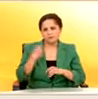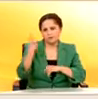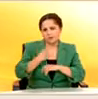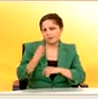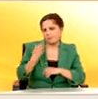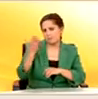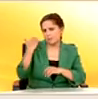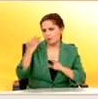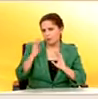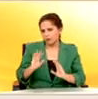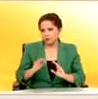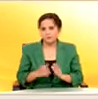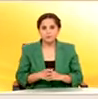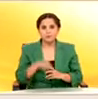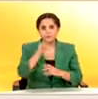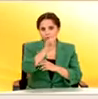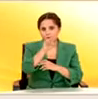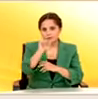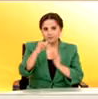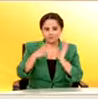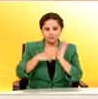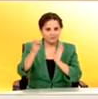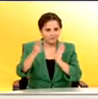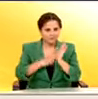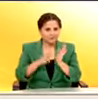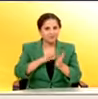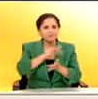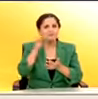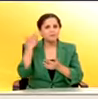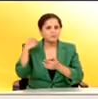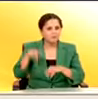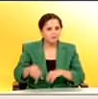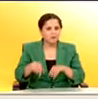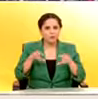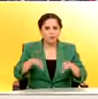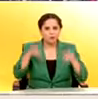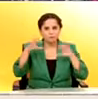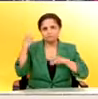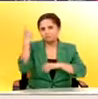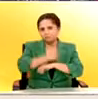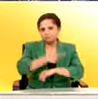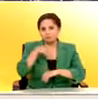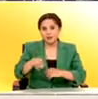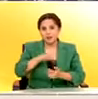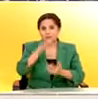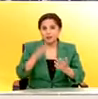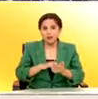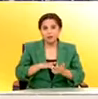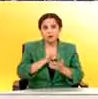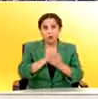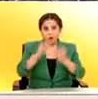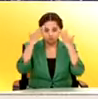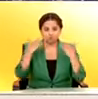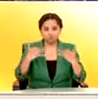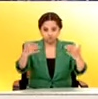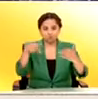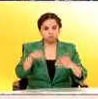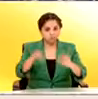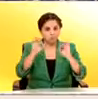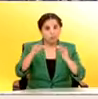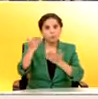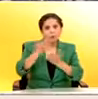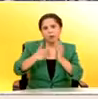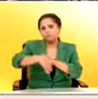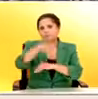ही 26 नवंबर को संविधान दिवस पर सेंट्रल हॉल में विशेष कार्यक्रम